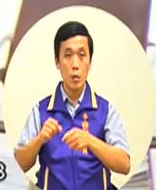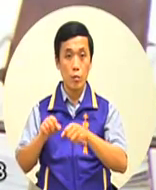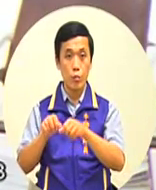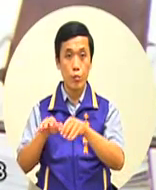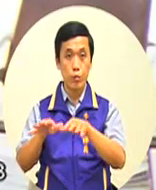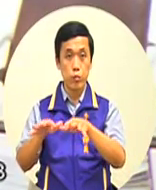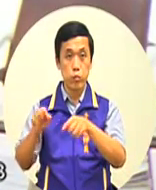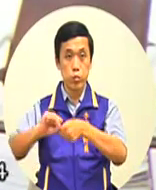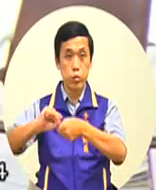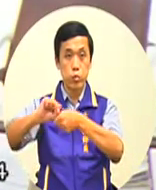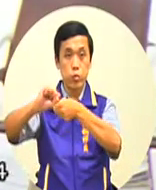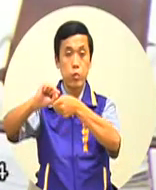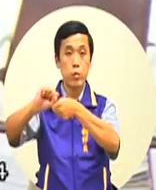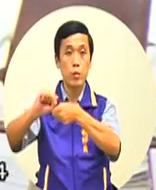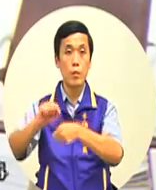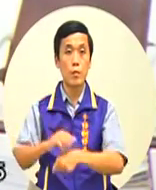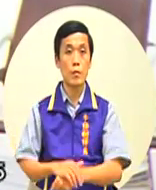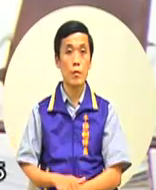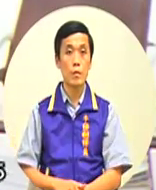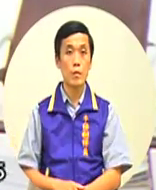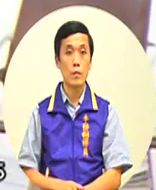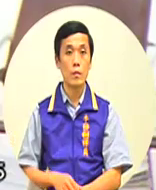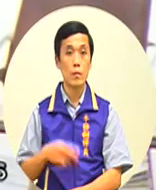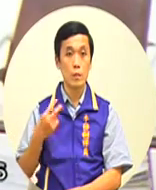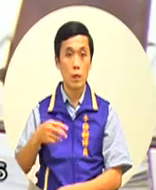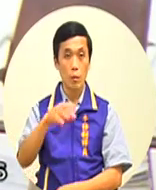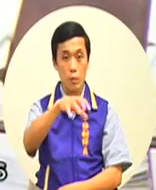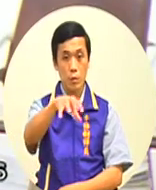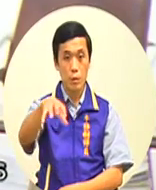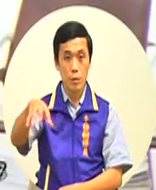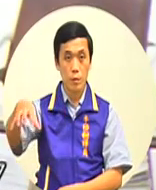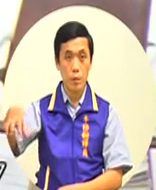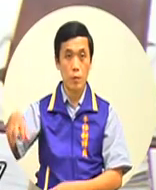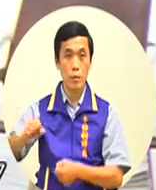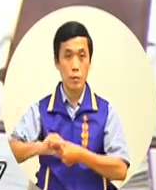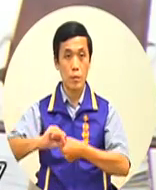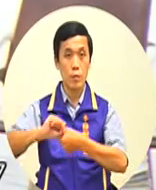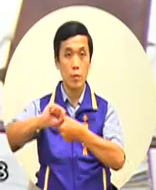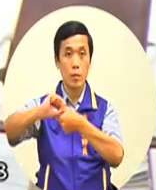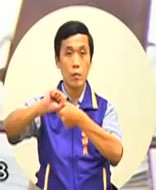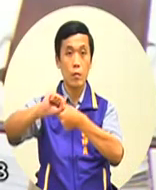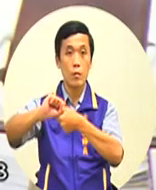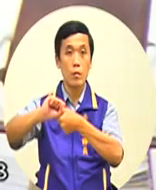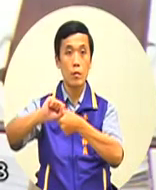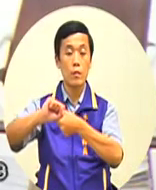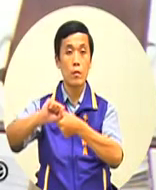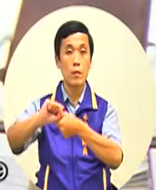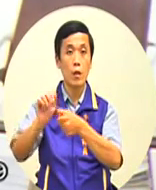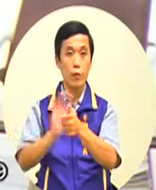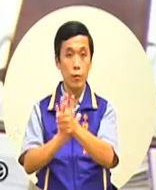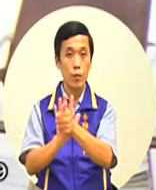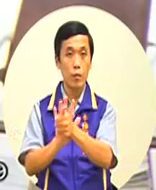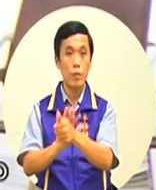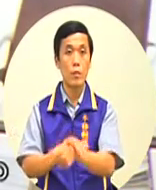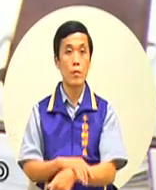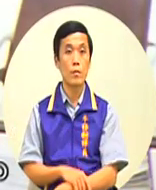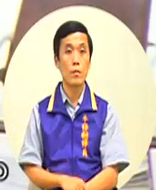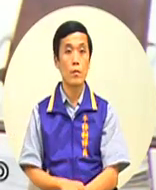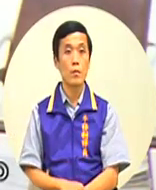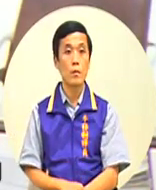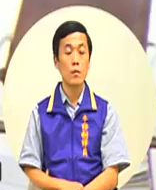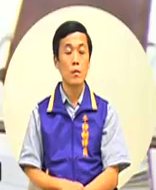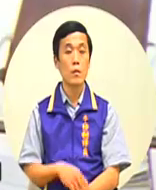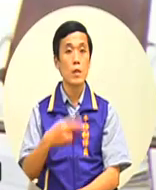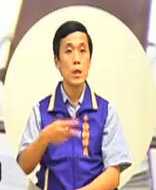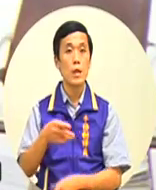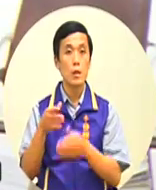要有更多的地方来做这样子的服务好，啊，我们来说